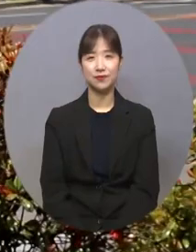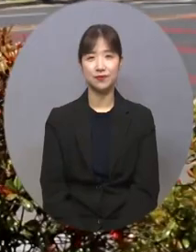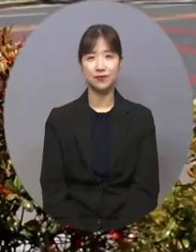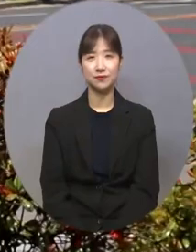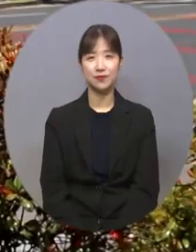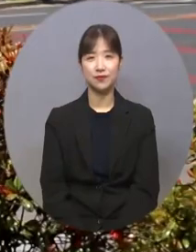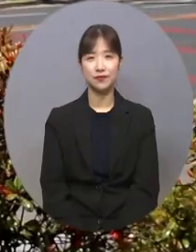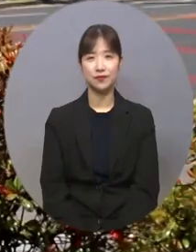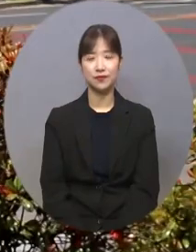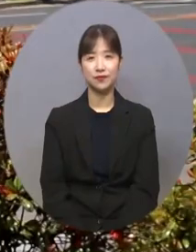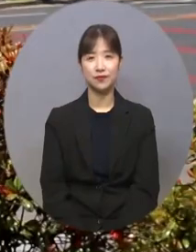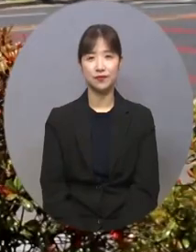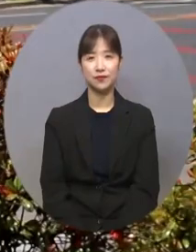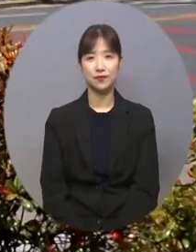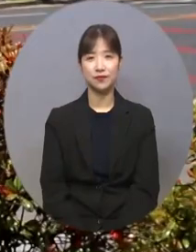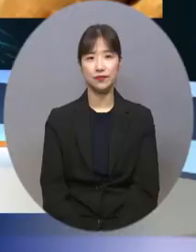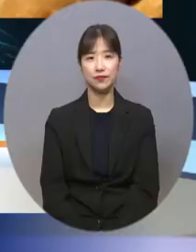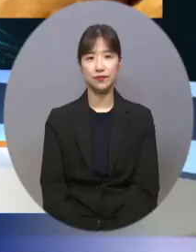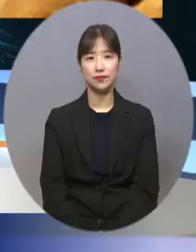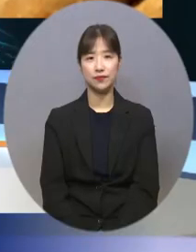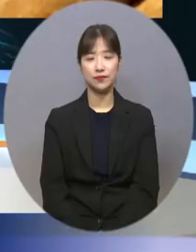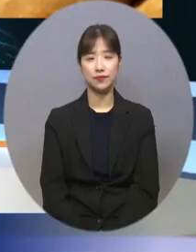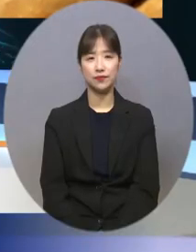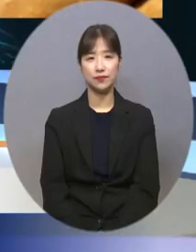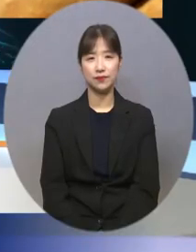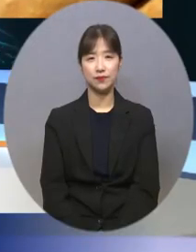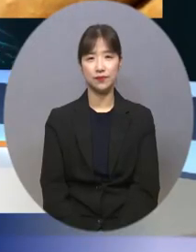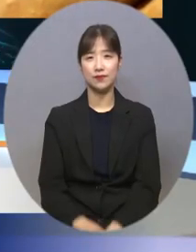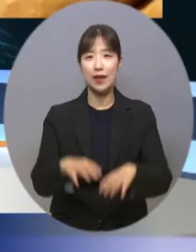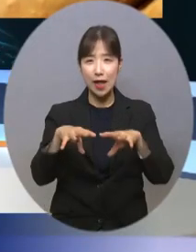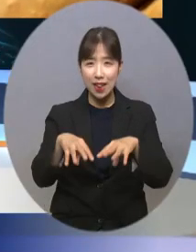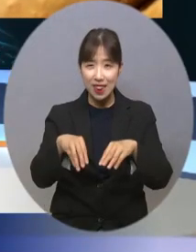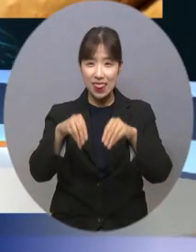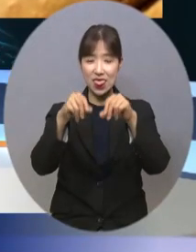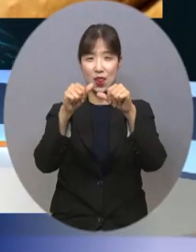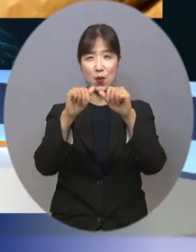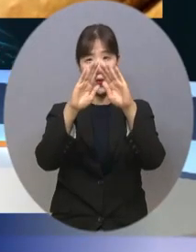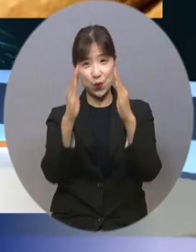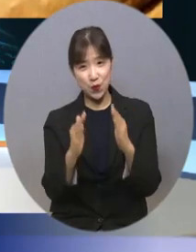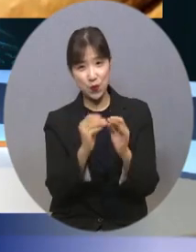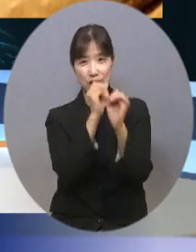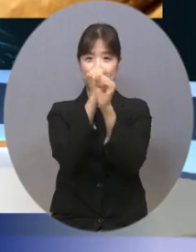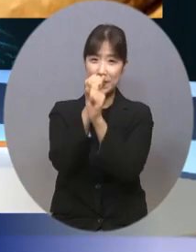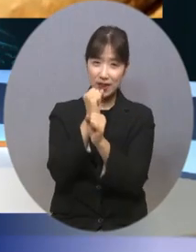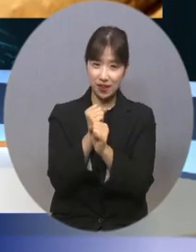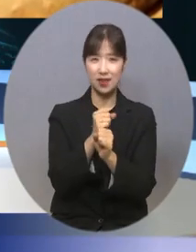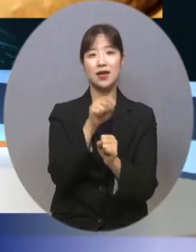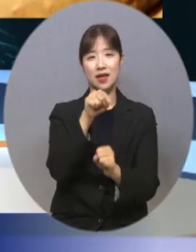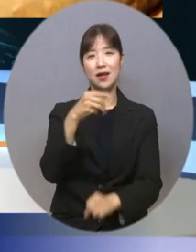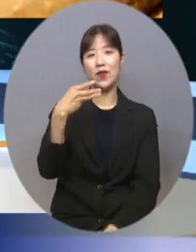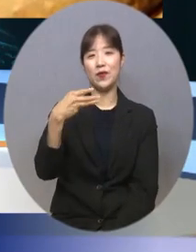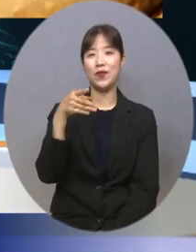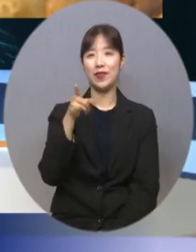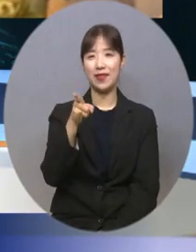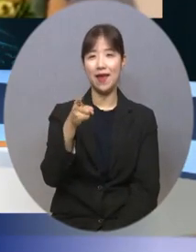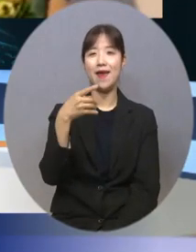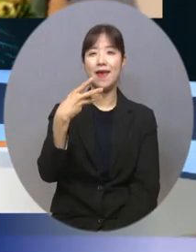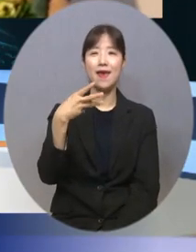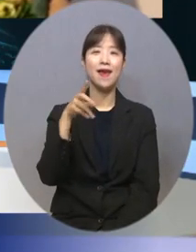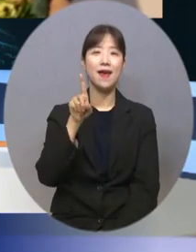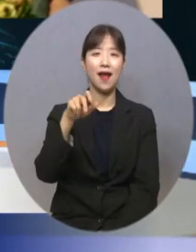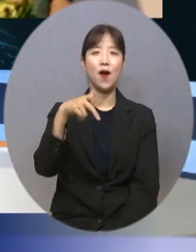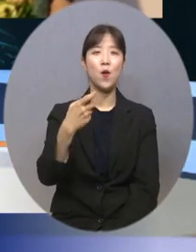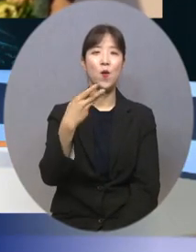뉴스 문경아입니다. 흙으로 빚어서 굽는 테라코타 기법으로 사람들의 다채로운 미소를